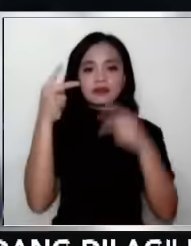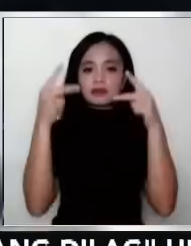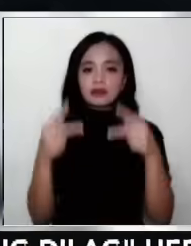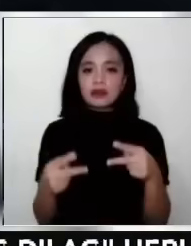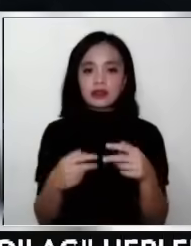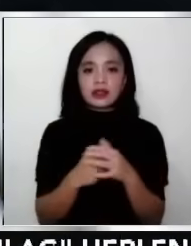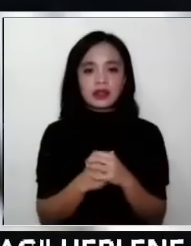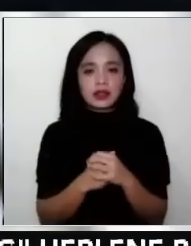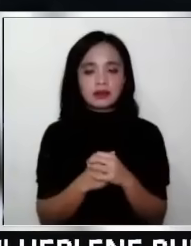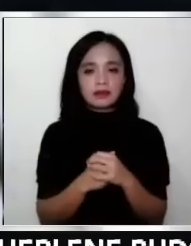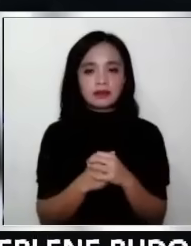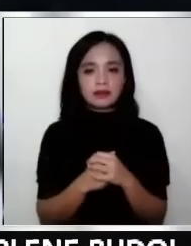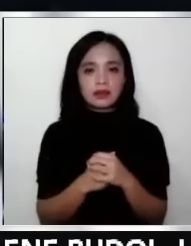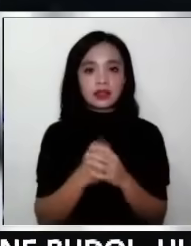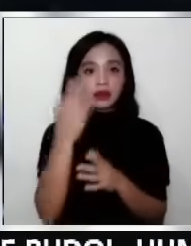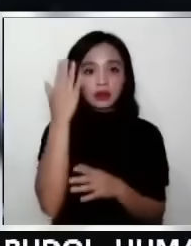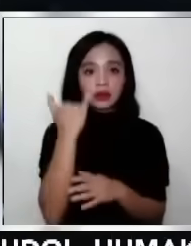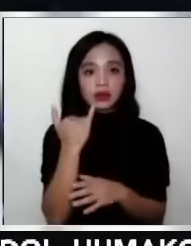upang sa